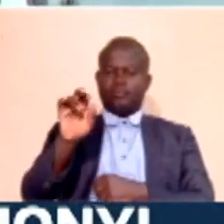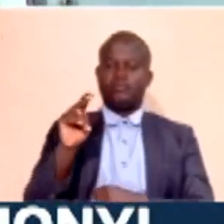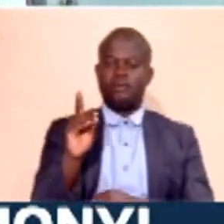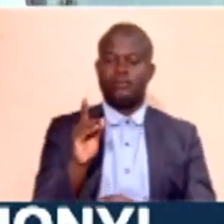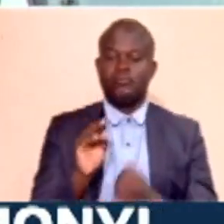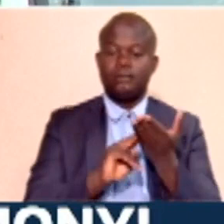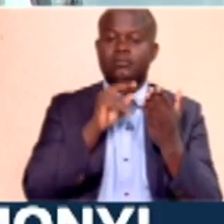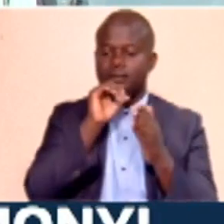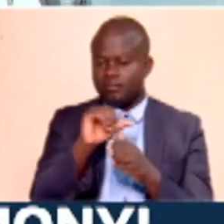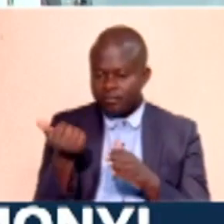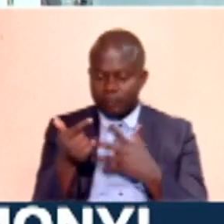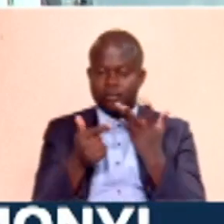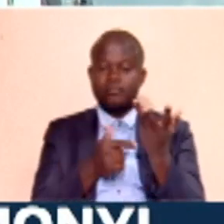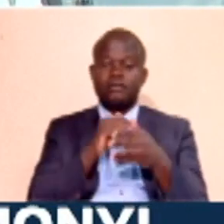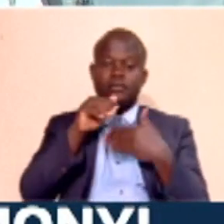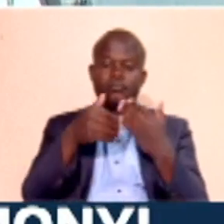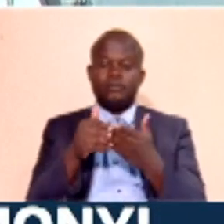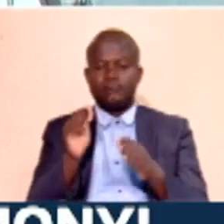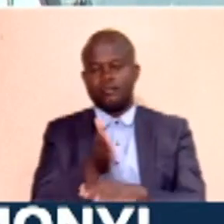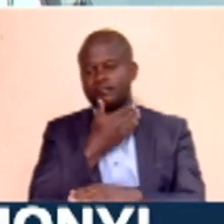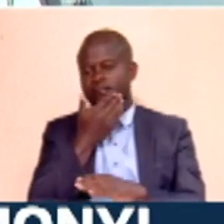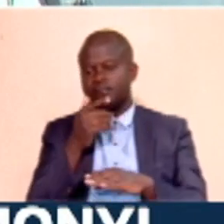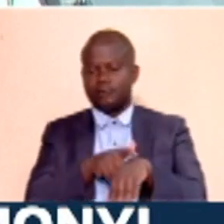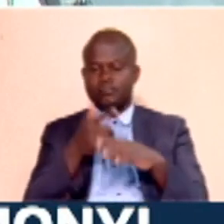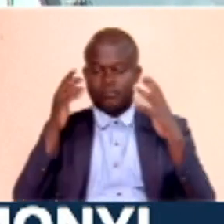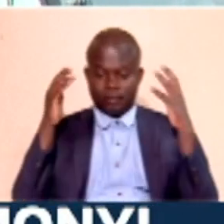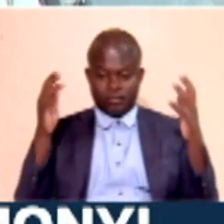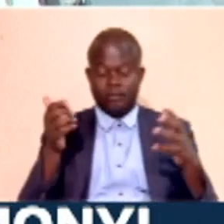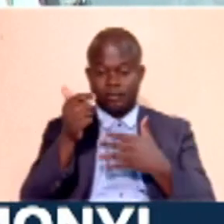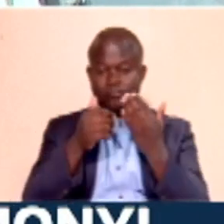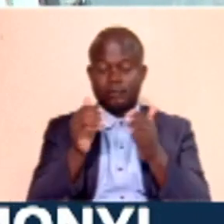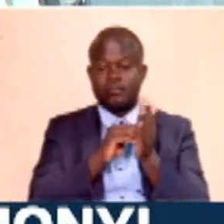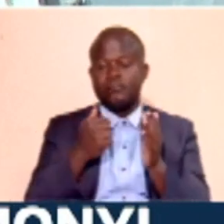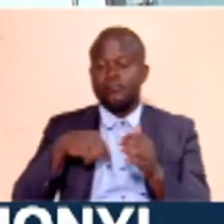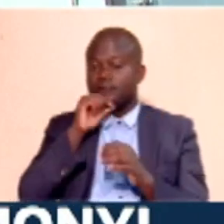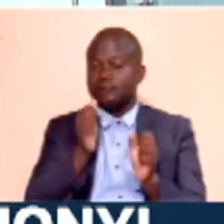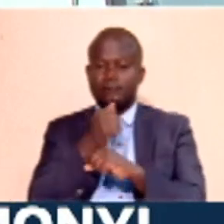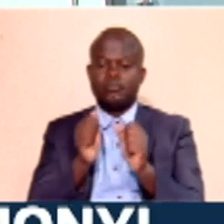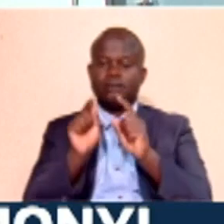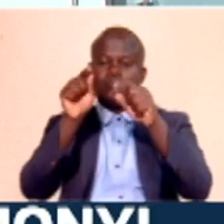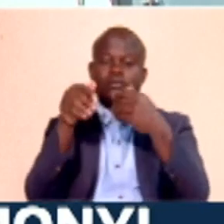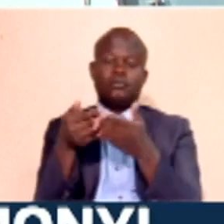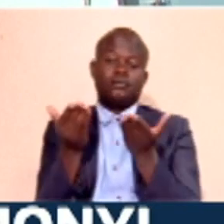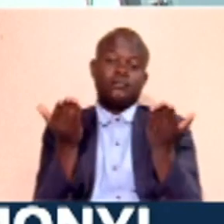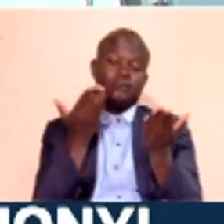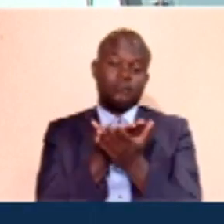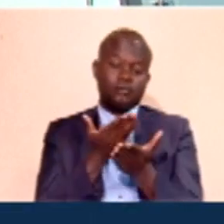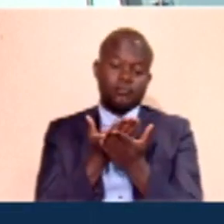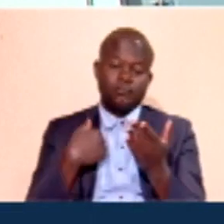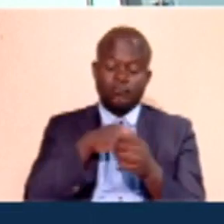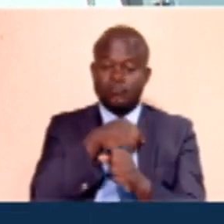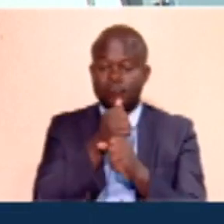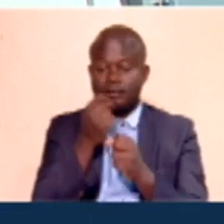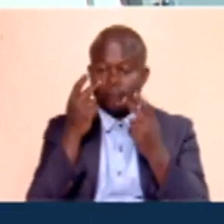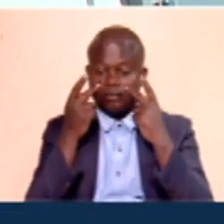si ibindi bindi ni uko nyine harimo ibinogo ibintu byose ntagende igihe kinini cyane nanimo dushobora kuvyayo sakuya nyine murebe kuri